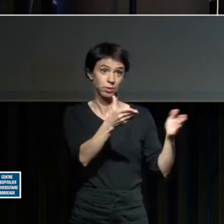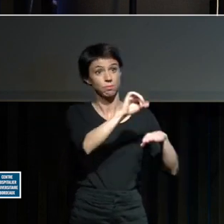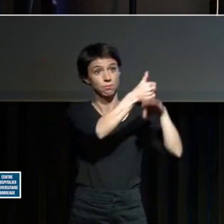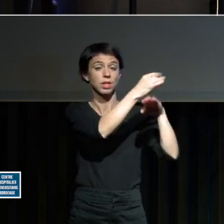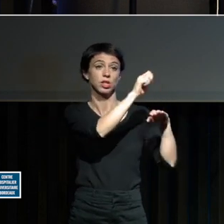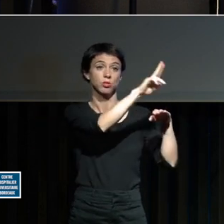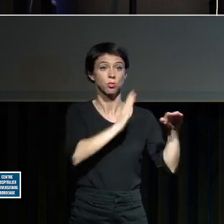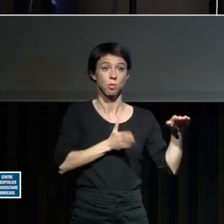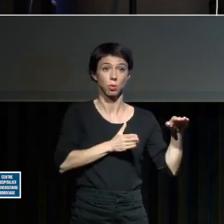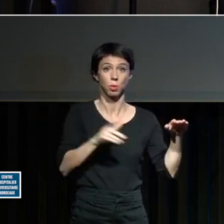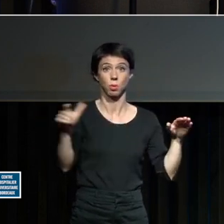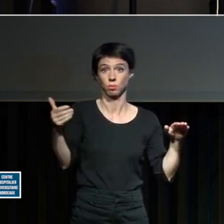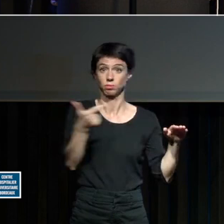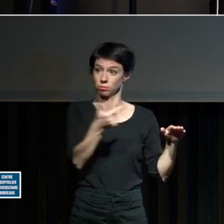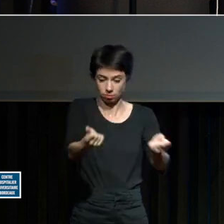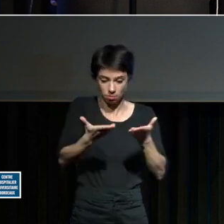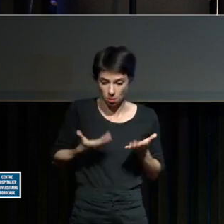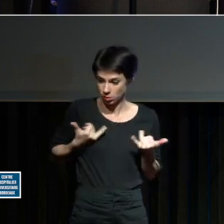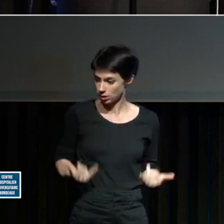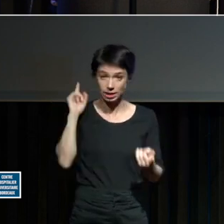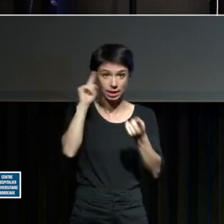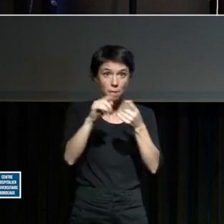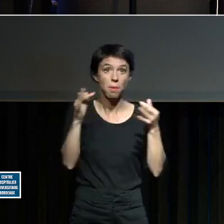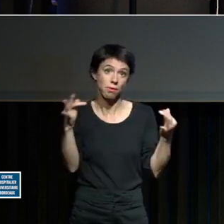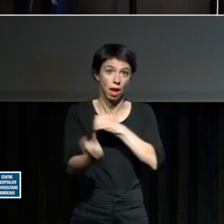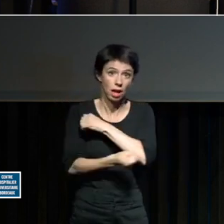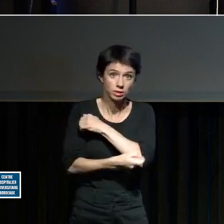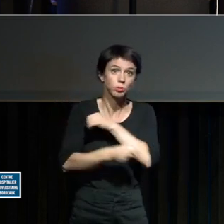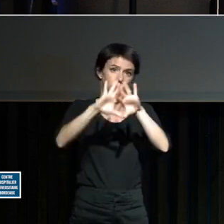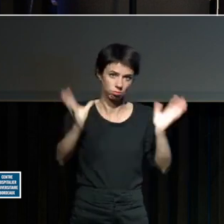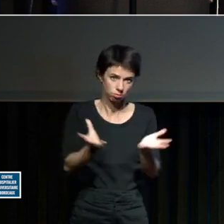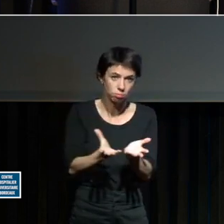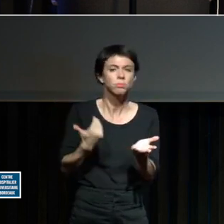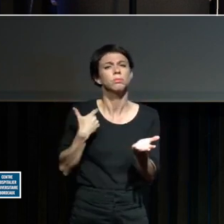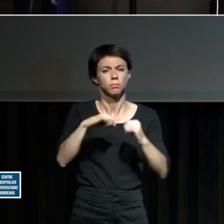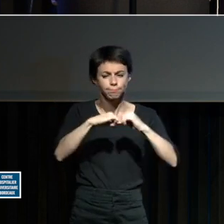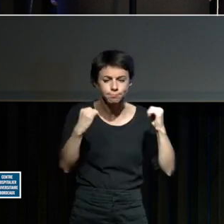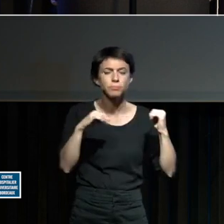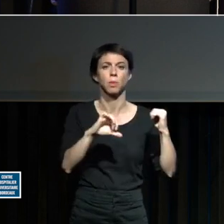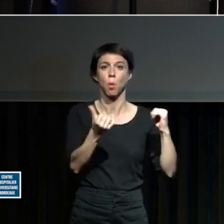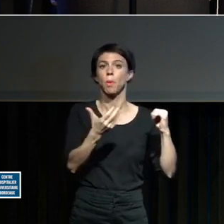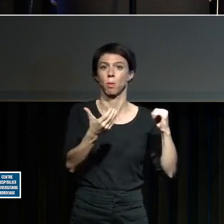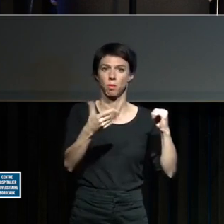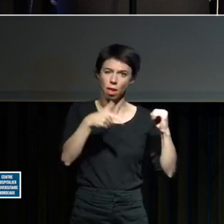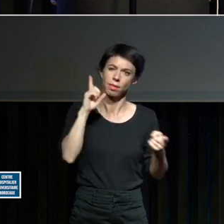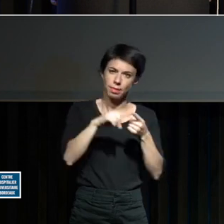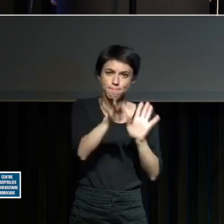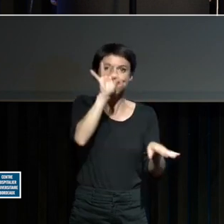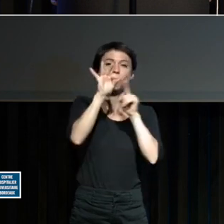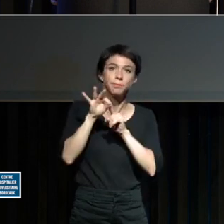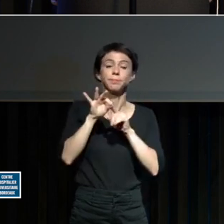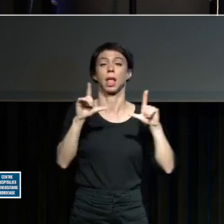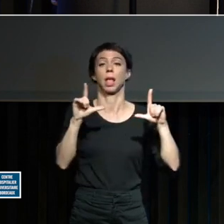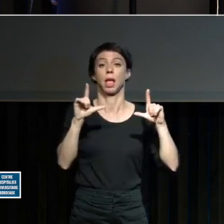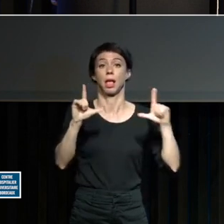parler ce soir de la question des addictions et de manière plus particulière donc des addictions aux écrans. Alors, l'intitulé